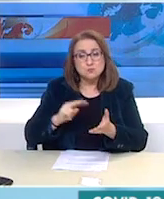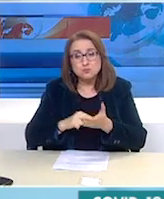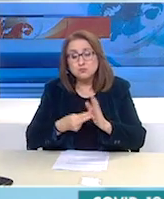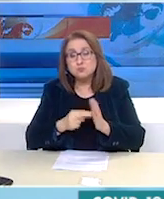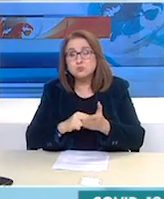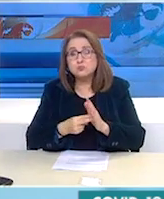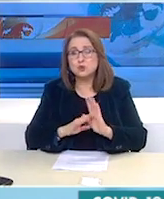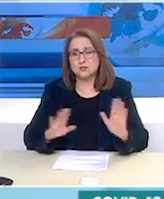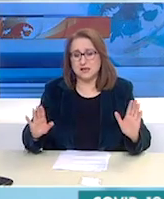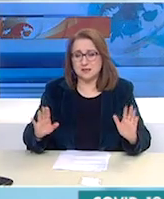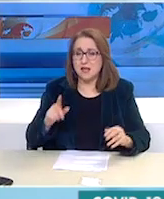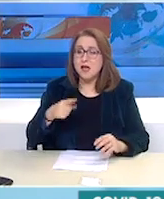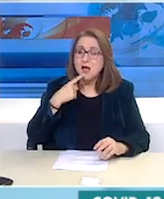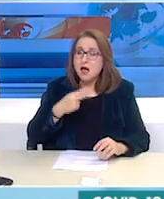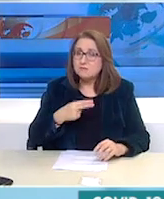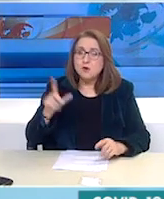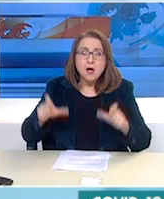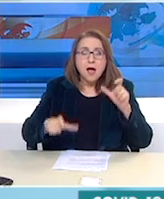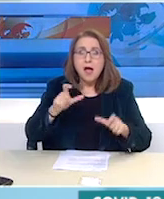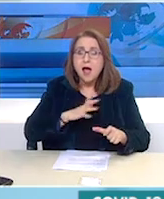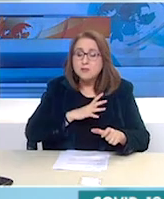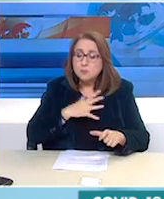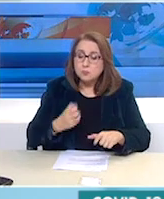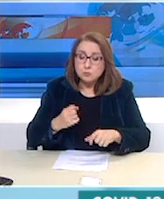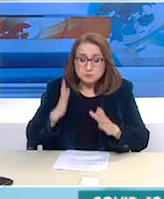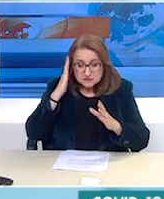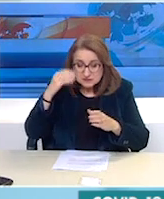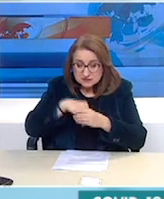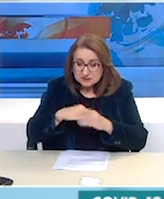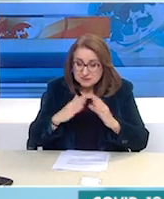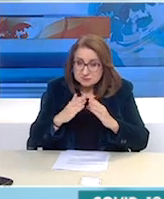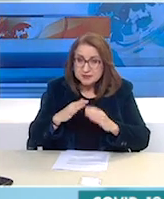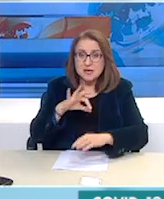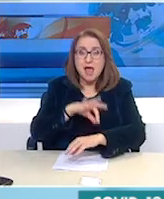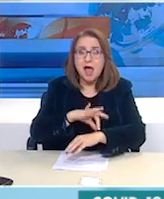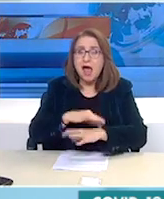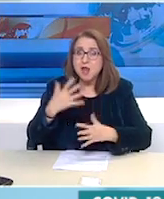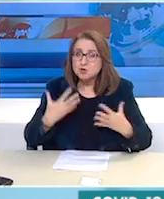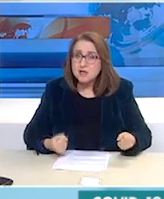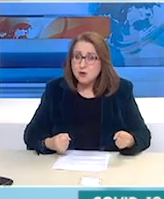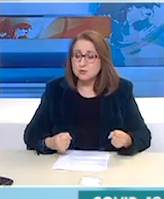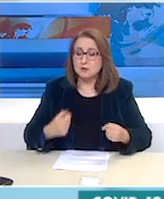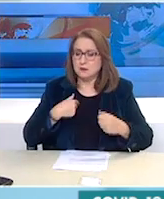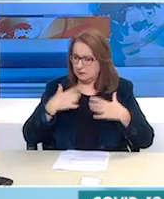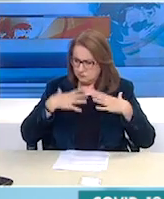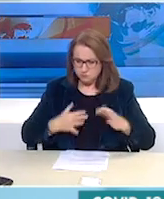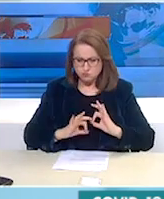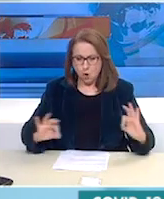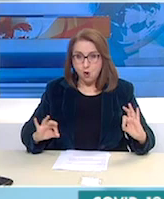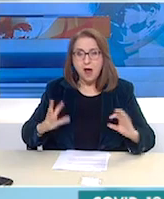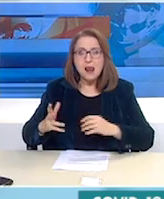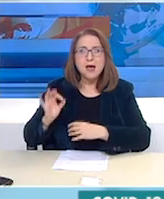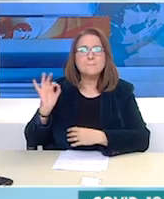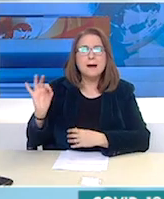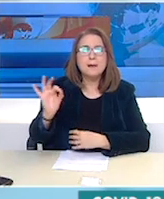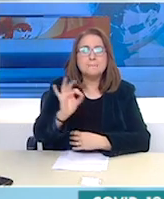σπίτι και νοσούν ή έχουν συμπτώματα της νόσου. Είναι πιθανόν να μολύνουν το ένα το άλλο. Για το θέμα της